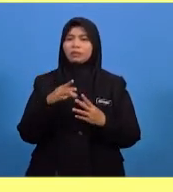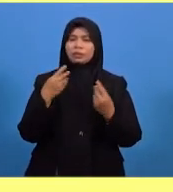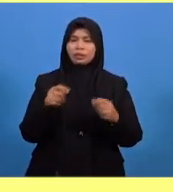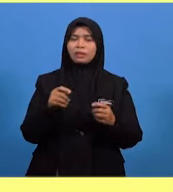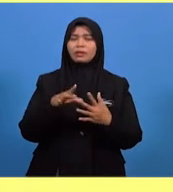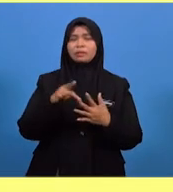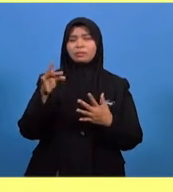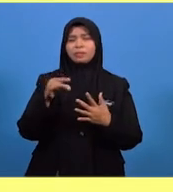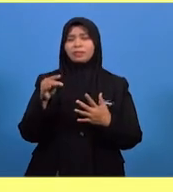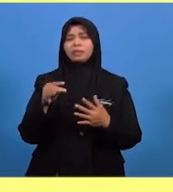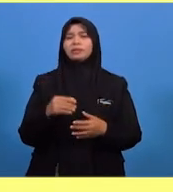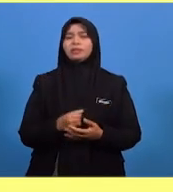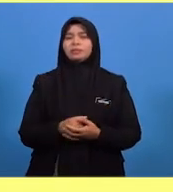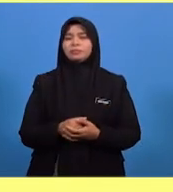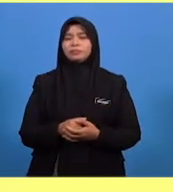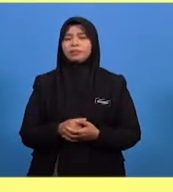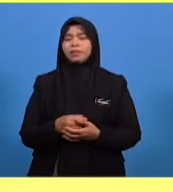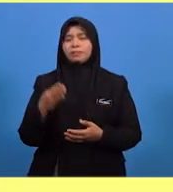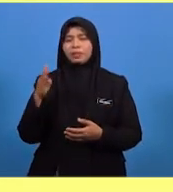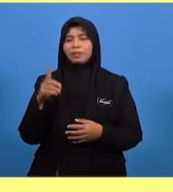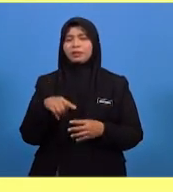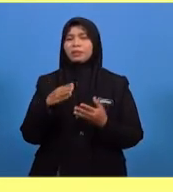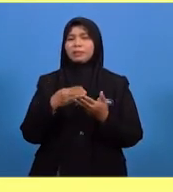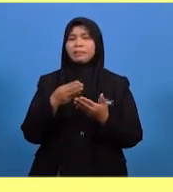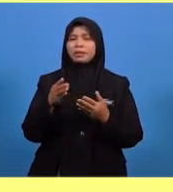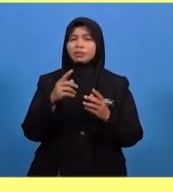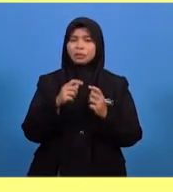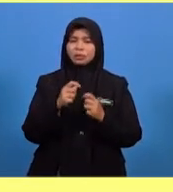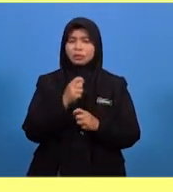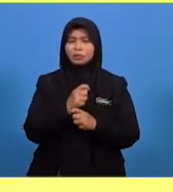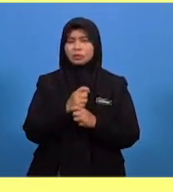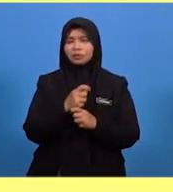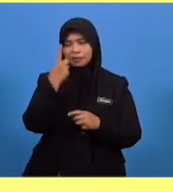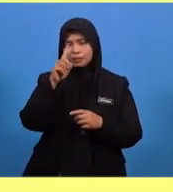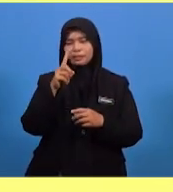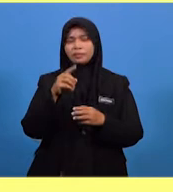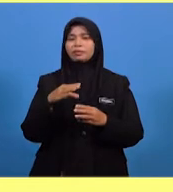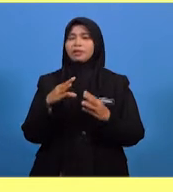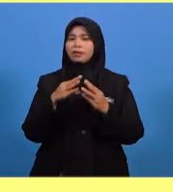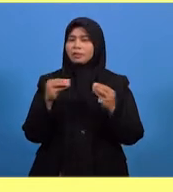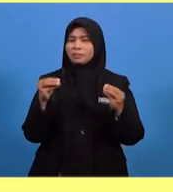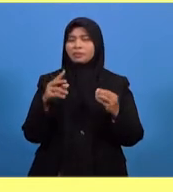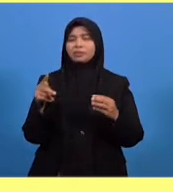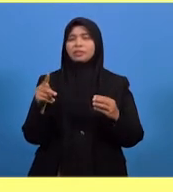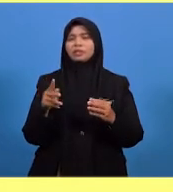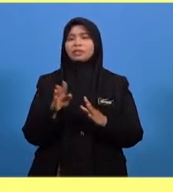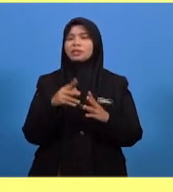pegawai daerah Batu Pahat beliau telah diberi tugas untuk menamatkan